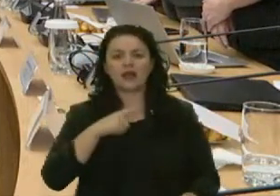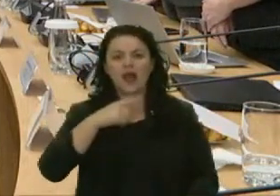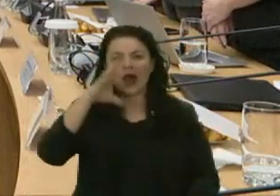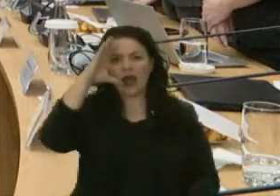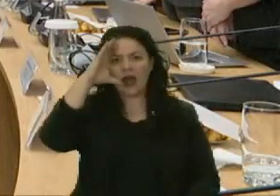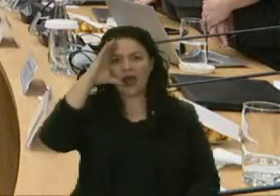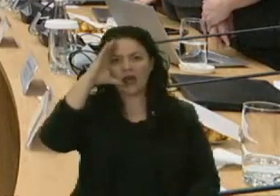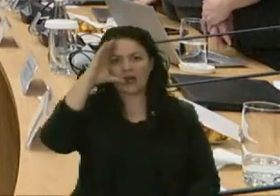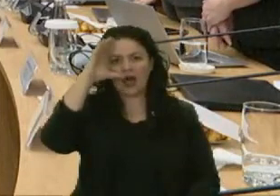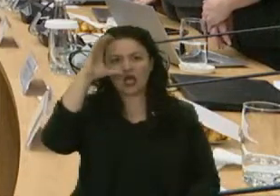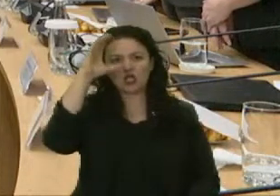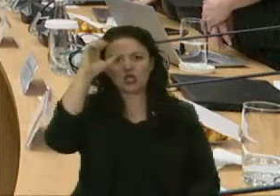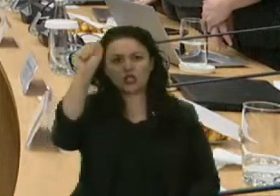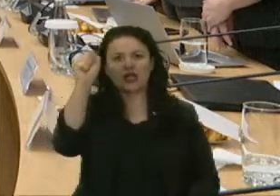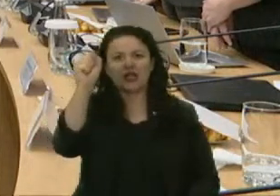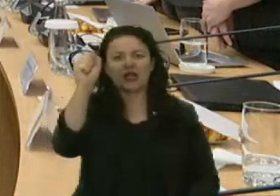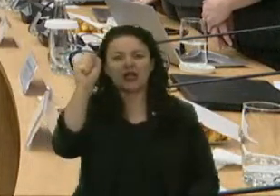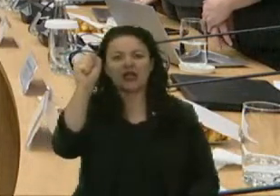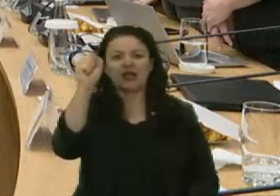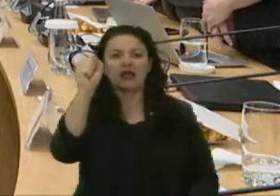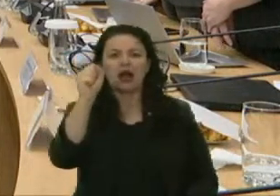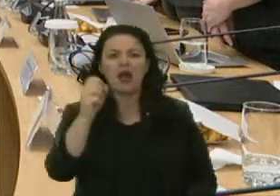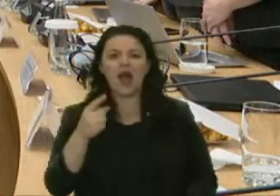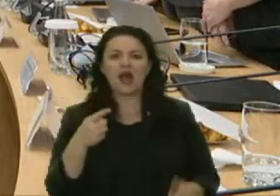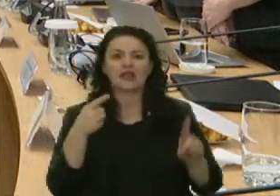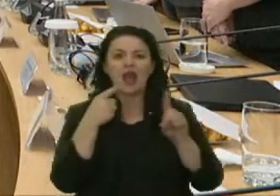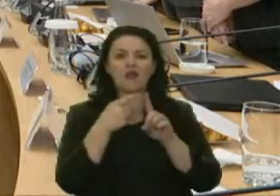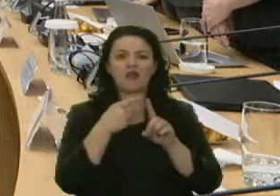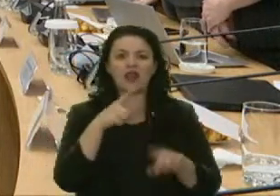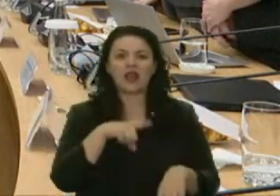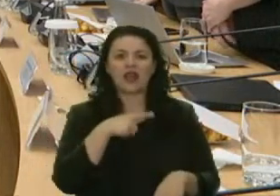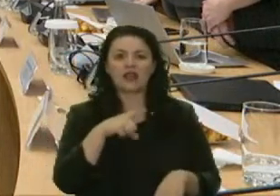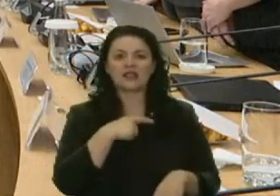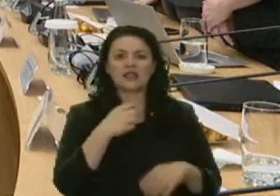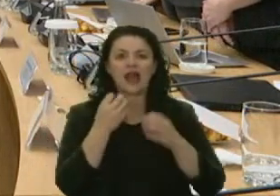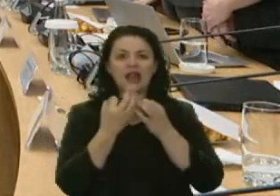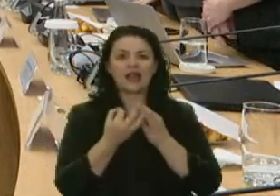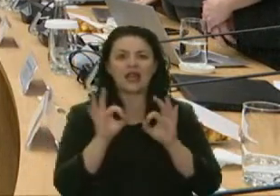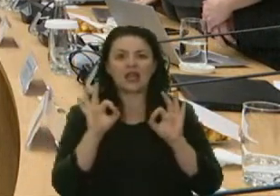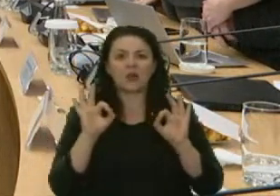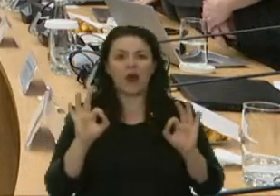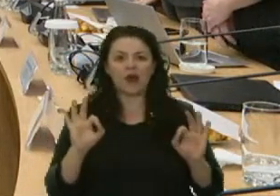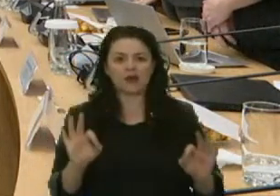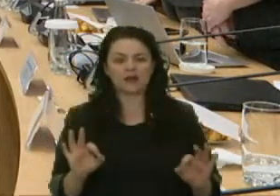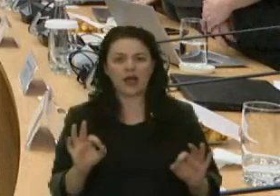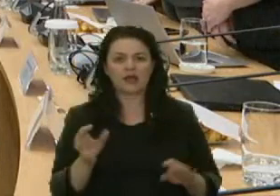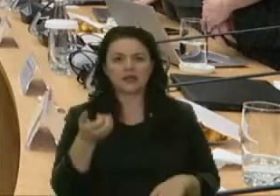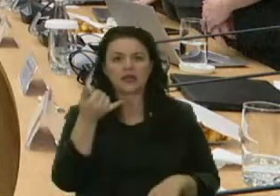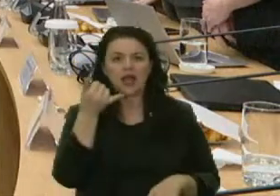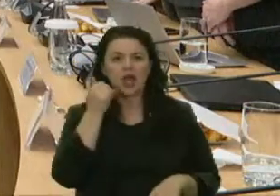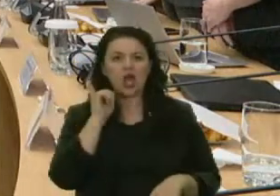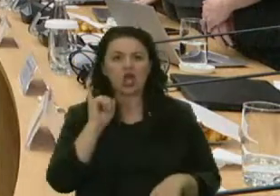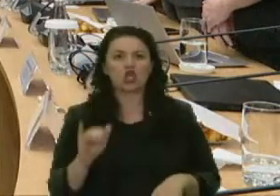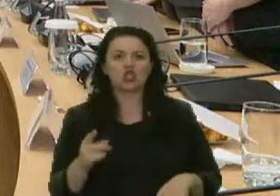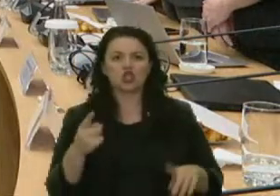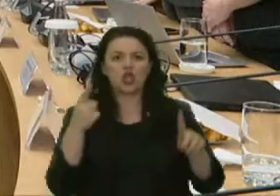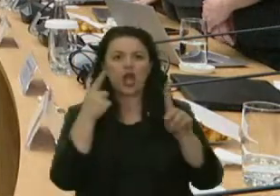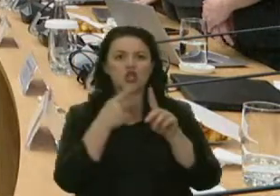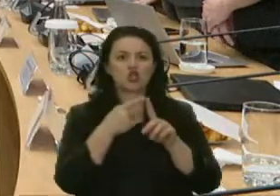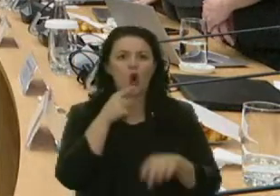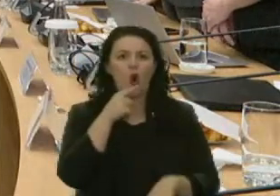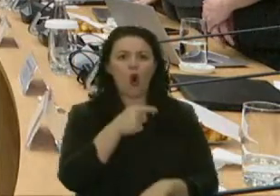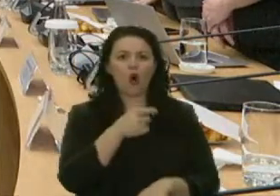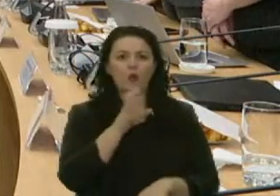asa e creștina de prin i libertate